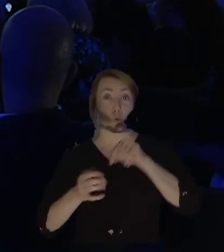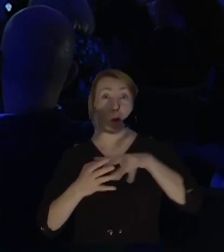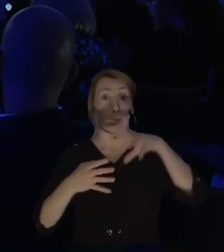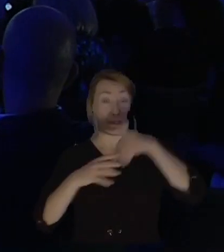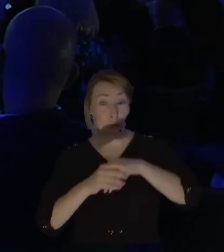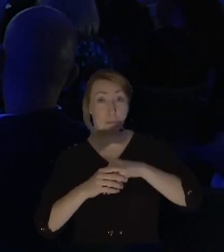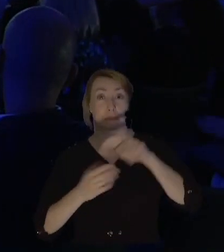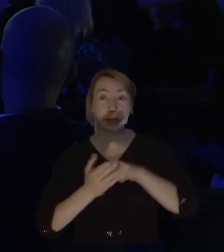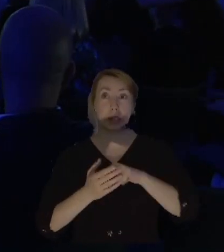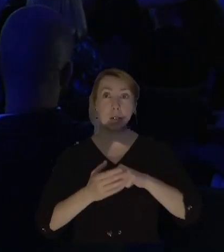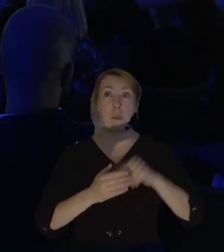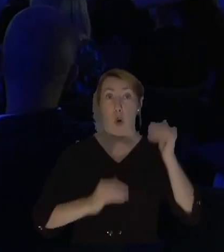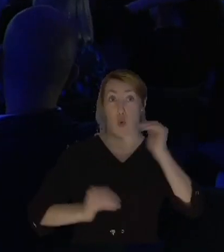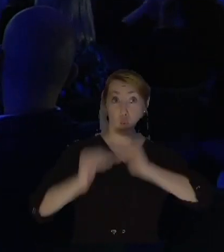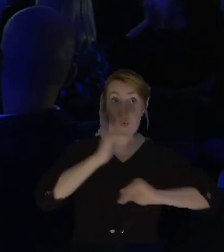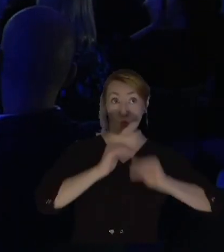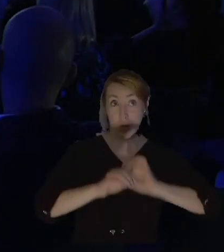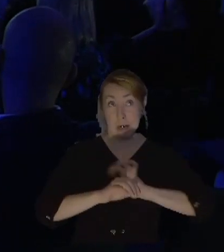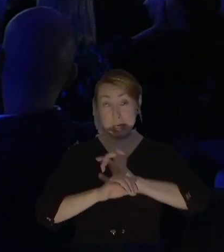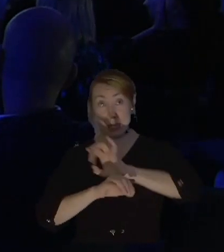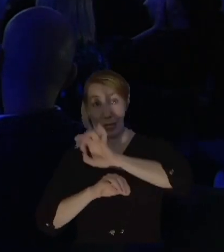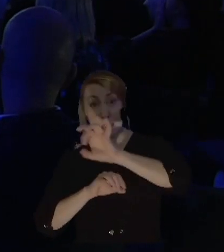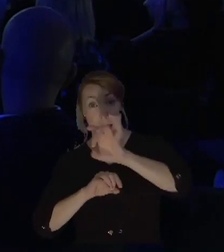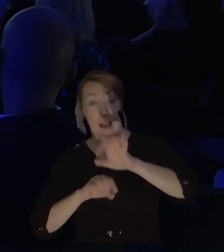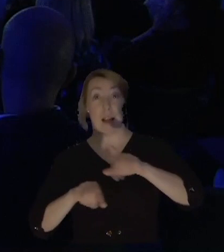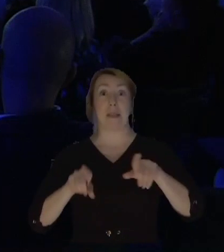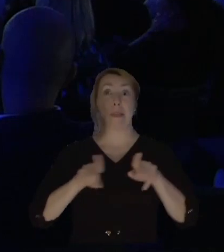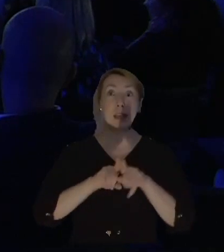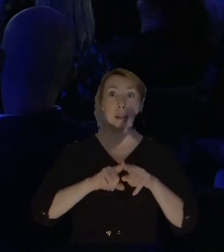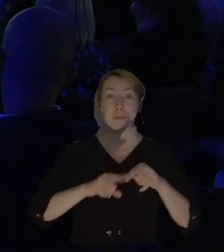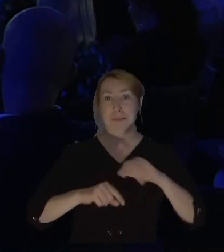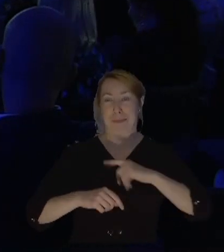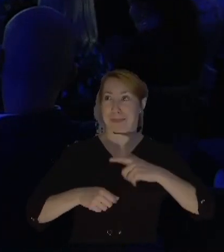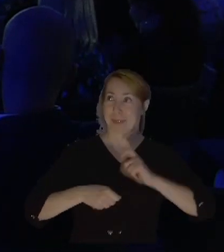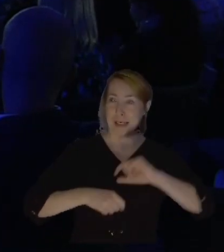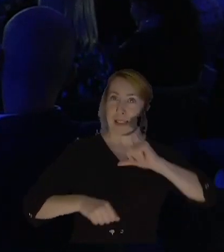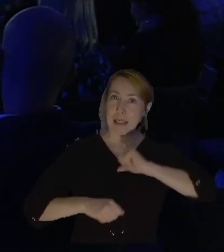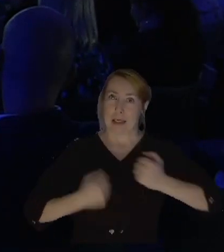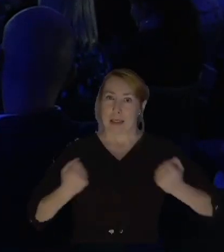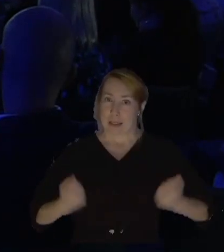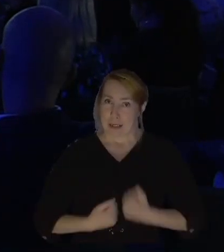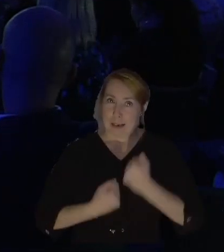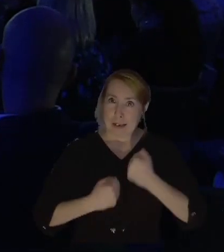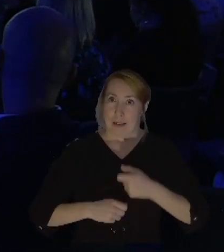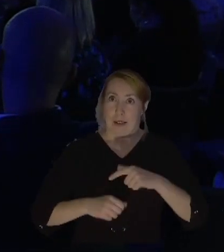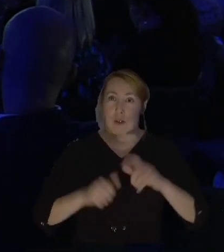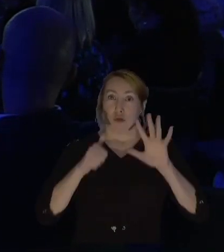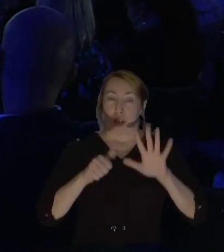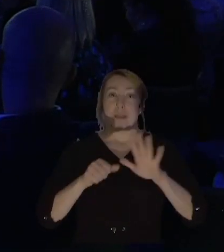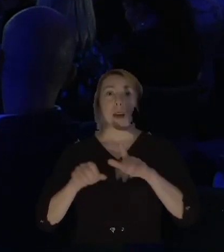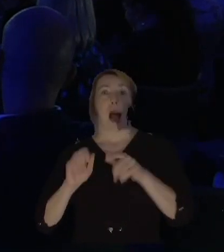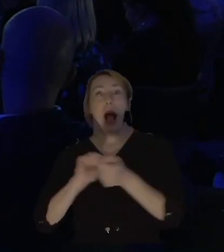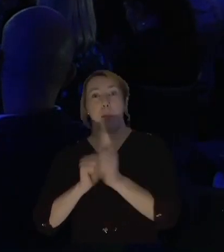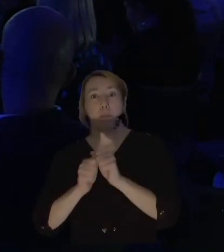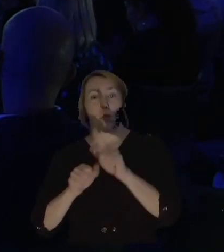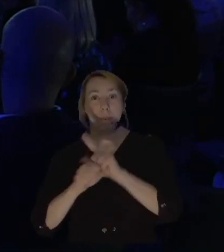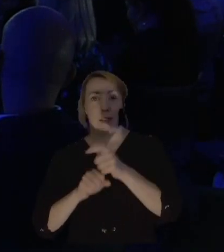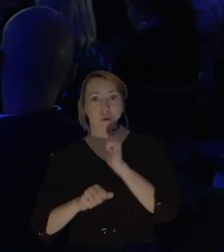zmierzyć się zarówno z górą, jak i z samym sobą podczas biegów trwających 6 i 12 godzin. I to jest